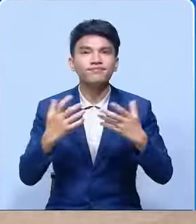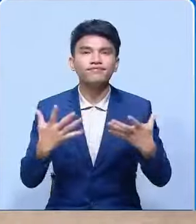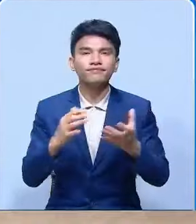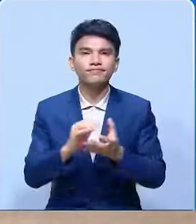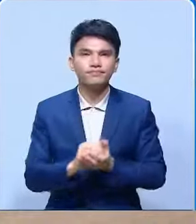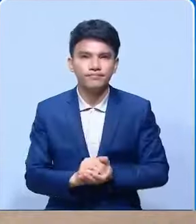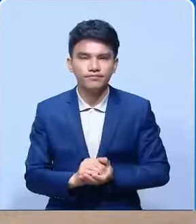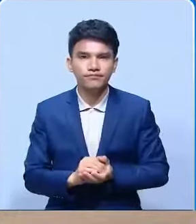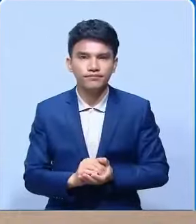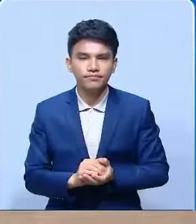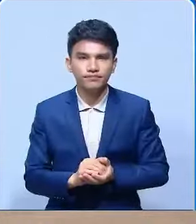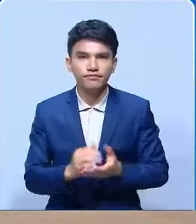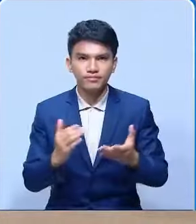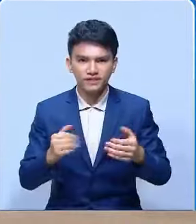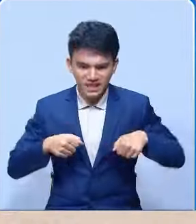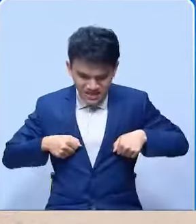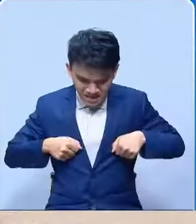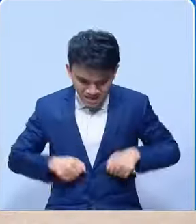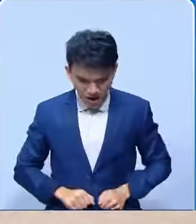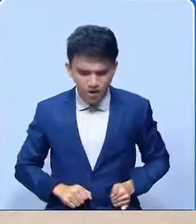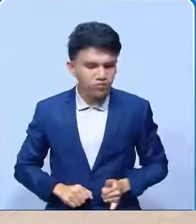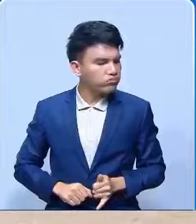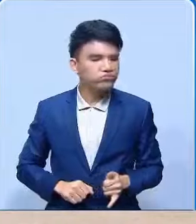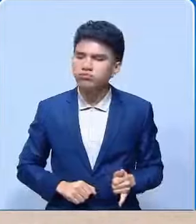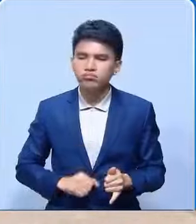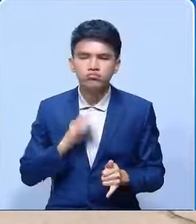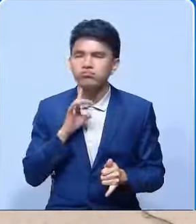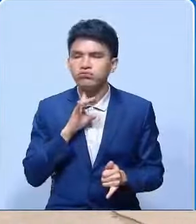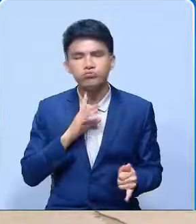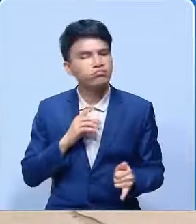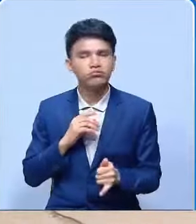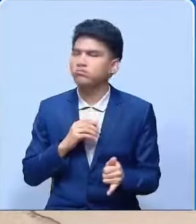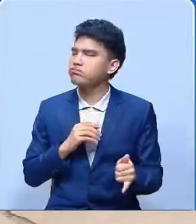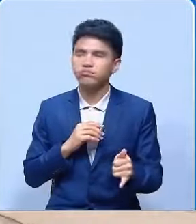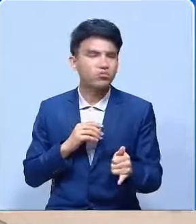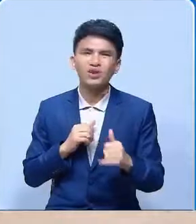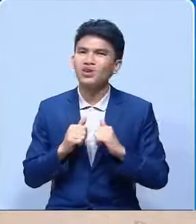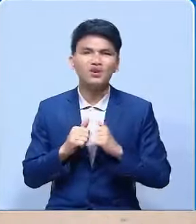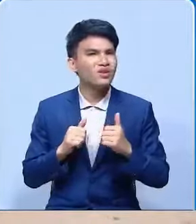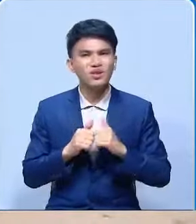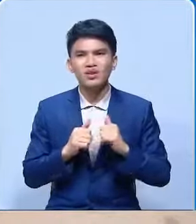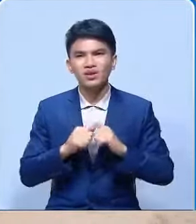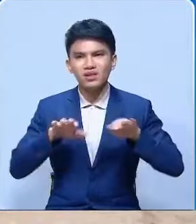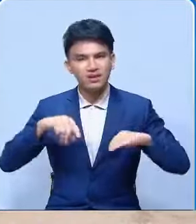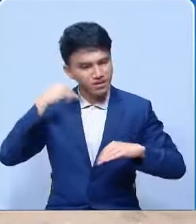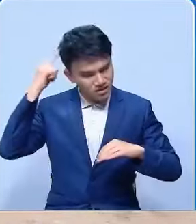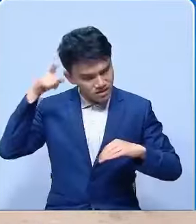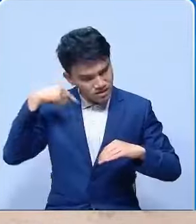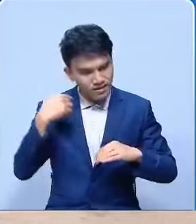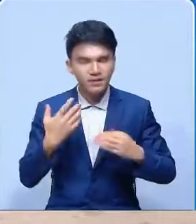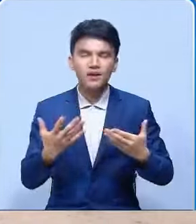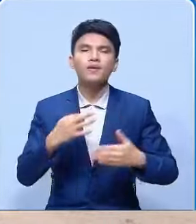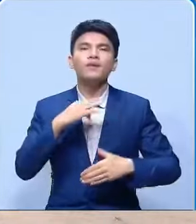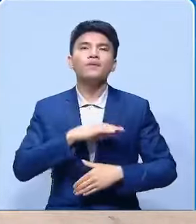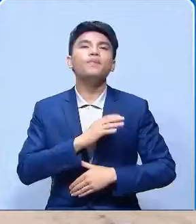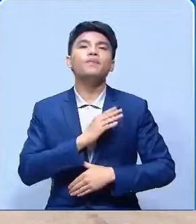วันดีคืนดีถอดกางเกงเดินโชว์ของรับเลยงเพลงเลยแล้วไปยุ่งวุ่นวายกับเด็กผู้หญิงด้วยชาวบ้านก็กลัว